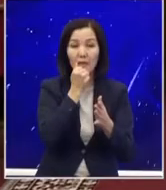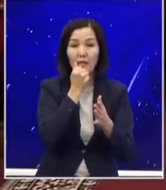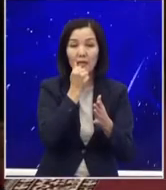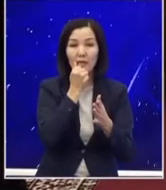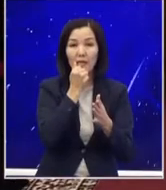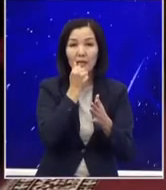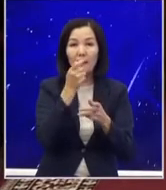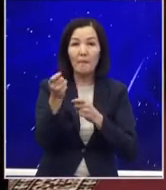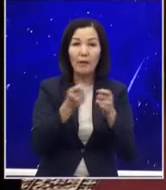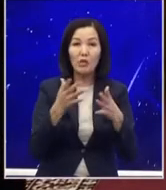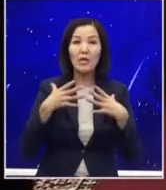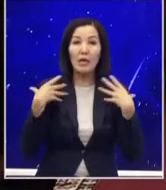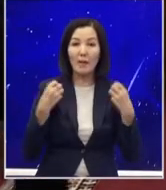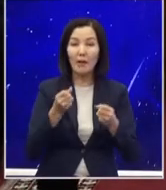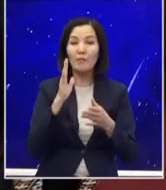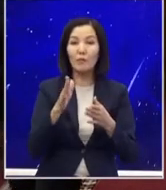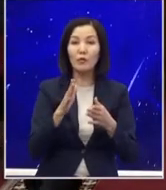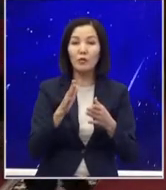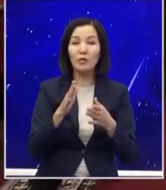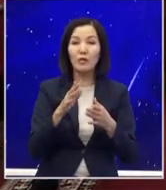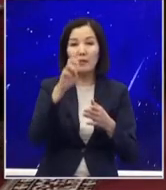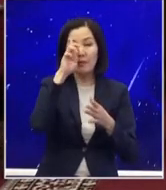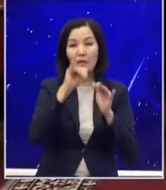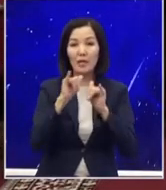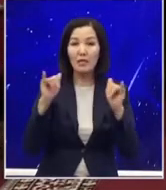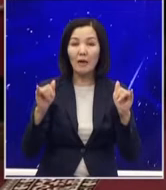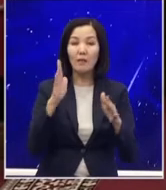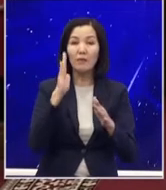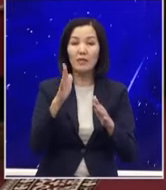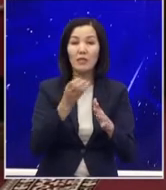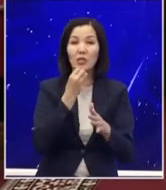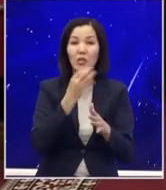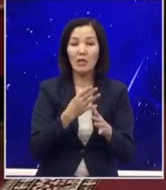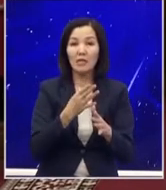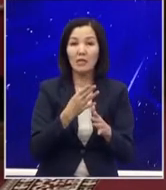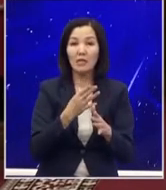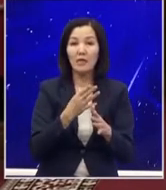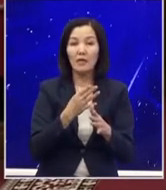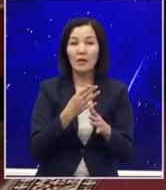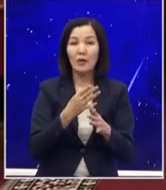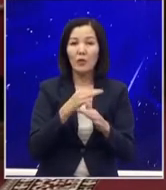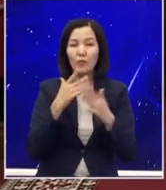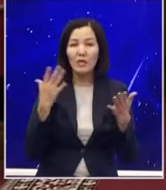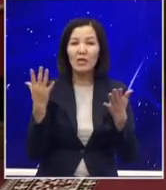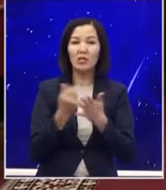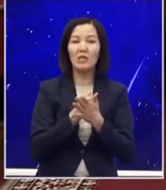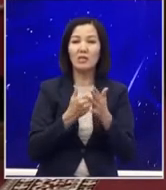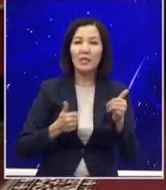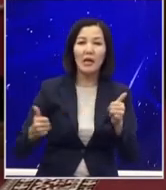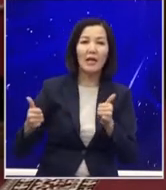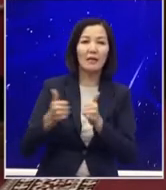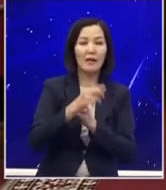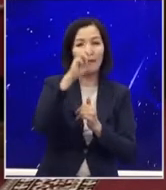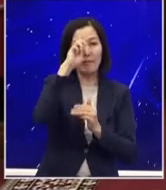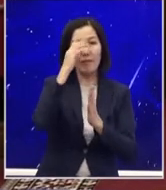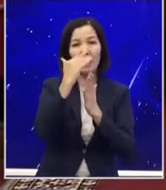Осы басшылар аман болсын, елін гүлдендіріп көтере берсін. Жақсы дәрежедегі алдыңғы қатарлы